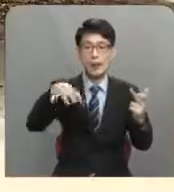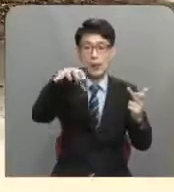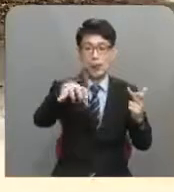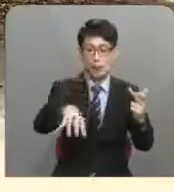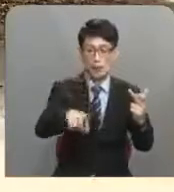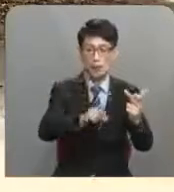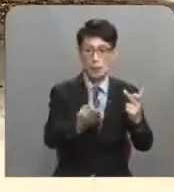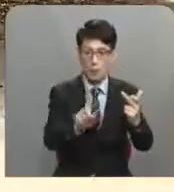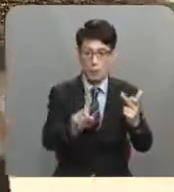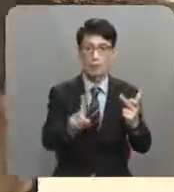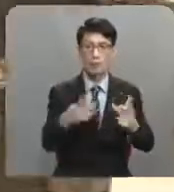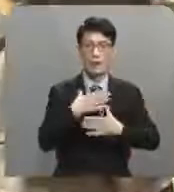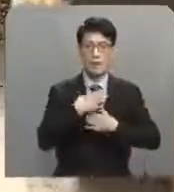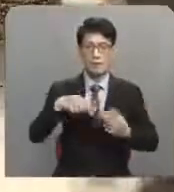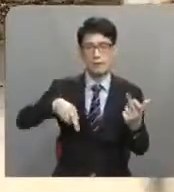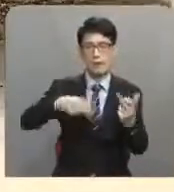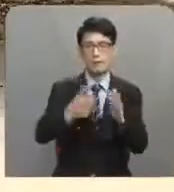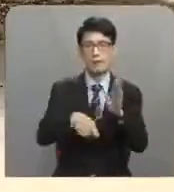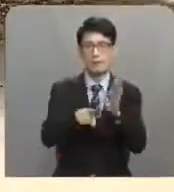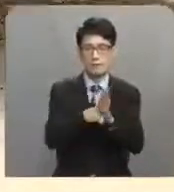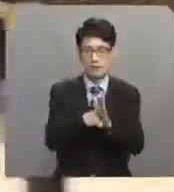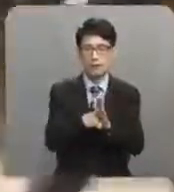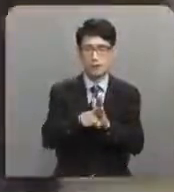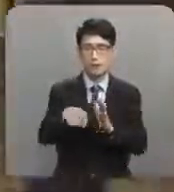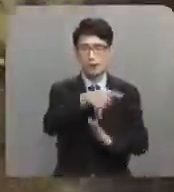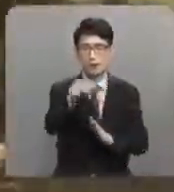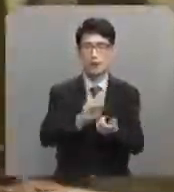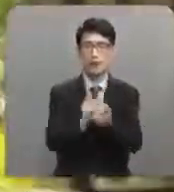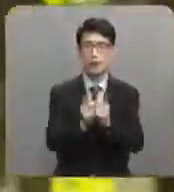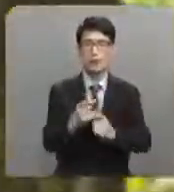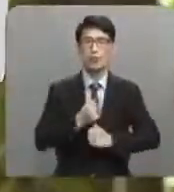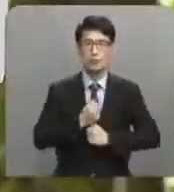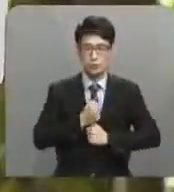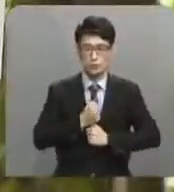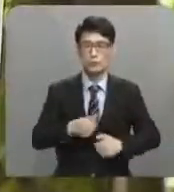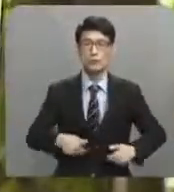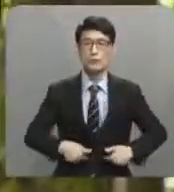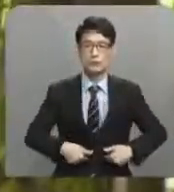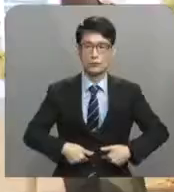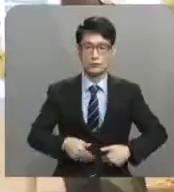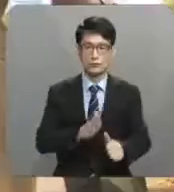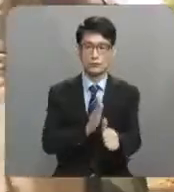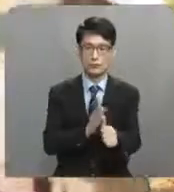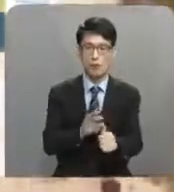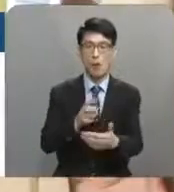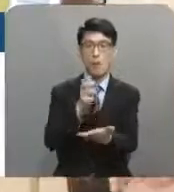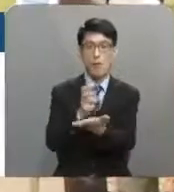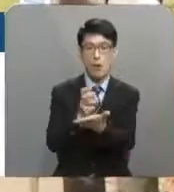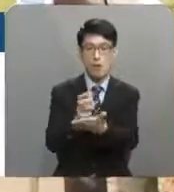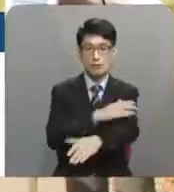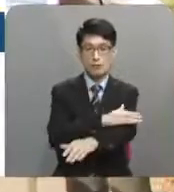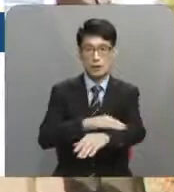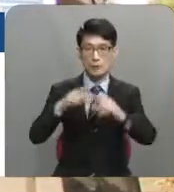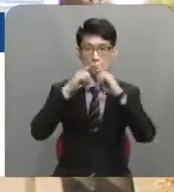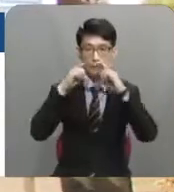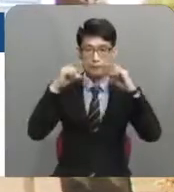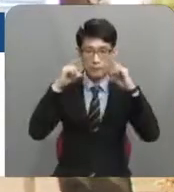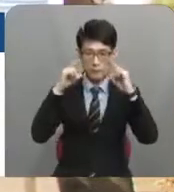위해 방역수칙 준수를 강조하고 있습니다. 지금까지 잘 마스크 착용이나 방역수칙을 잘 지켜주시고